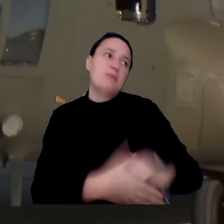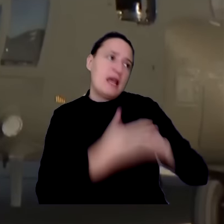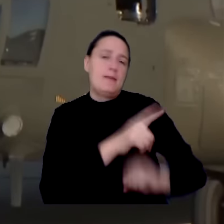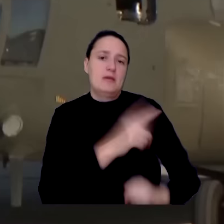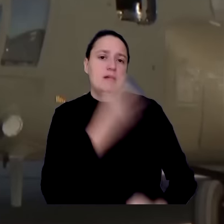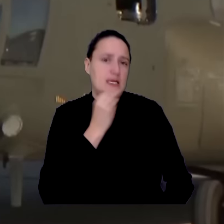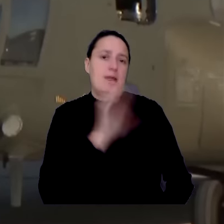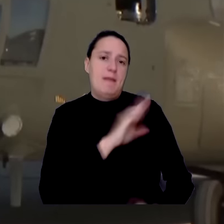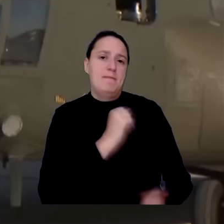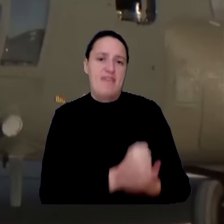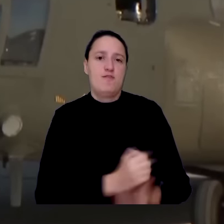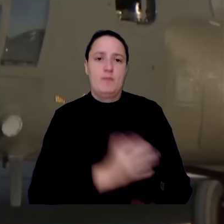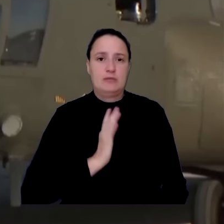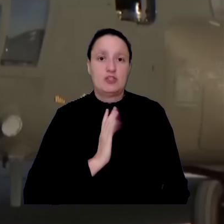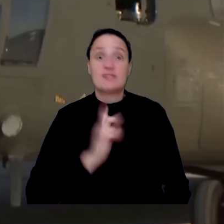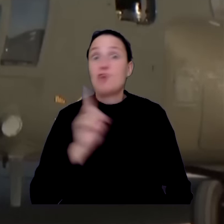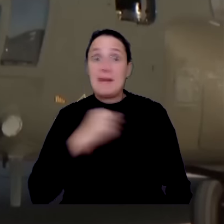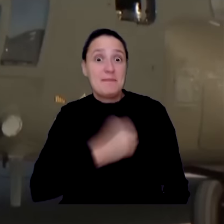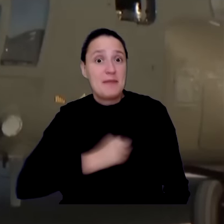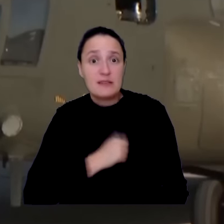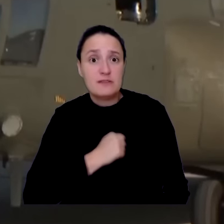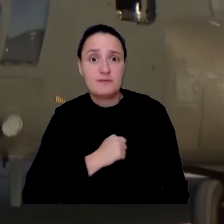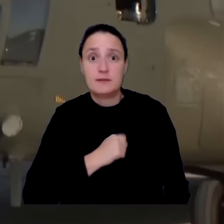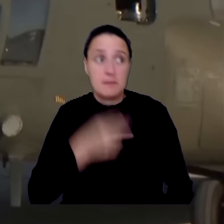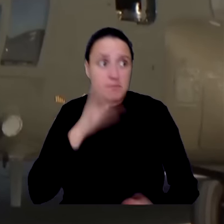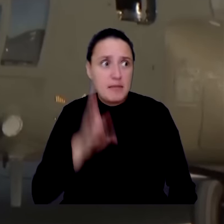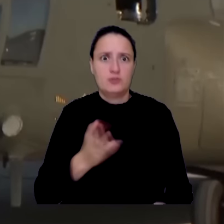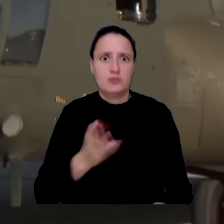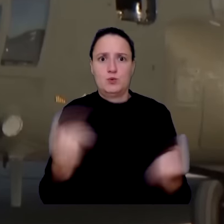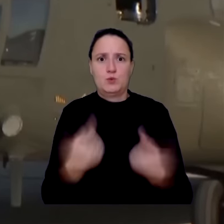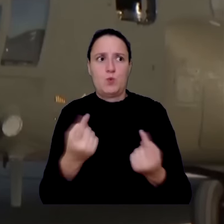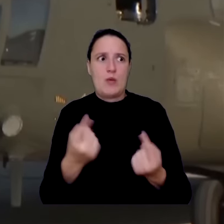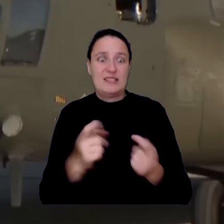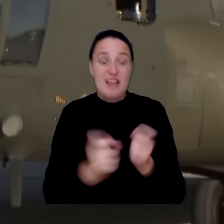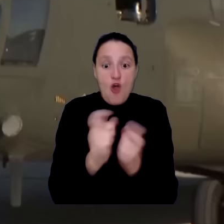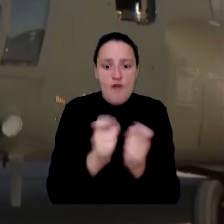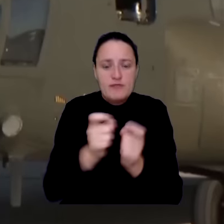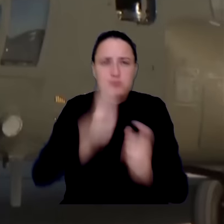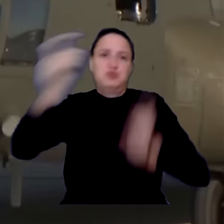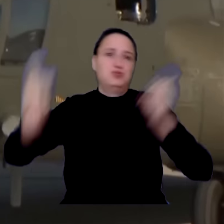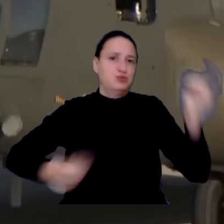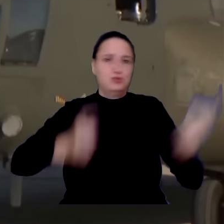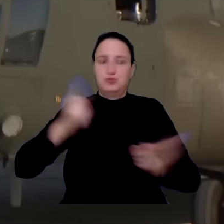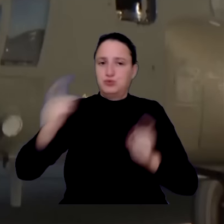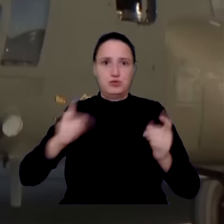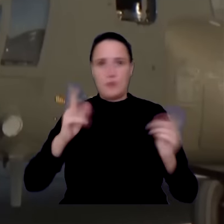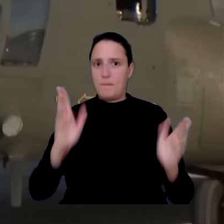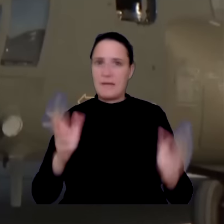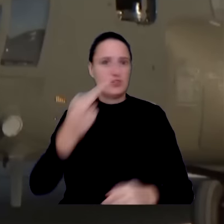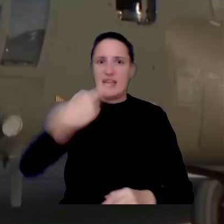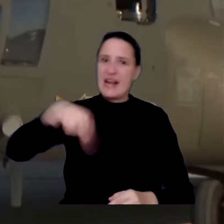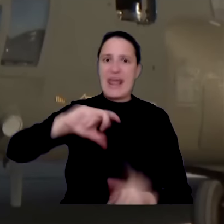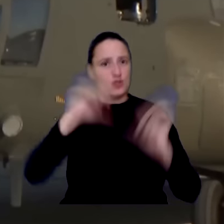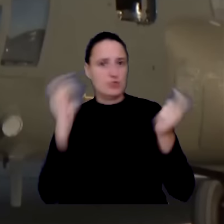Z drugiej strony naszym największym zmartwieniem jest uniknięcie sytuacji, w której ten konflikt wymknie się spod kontroli i przerodzi się w